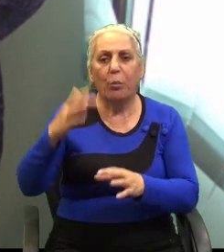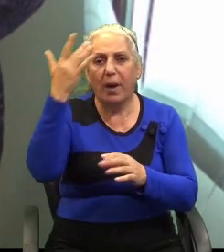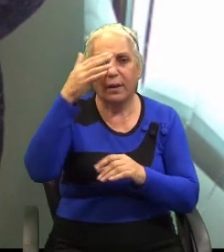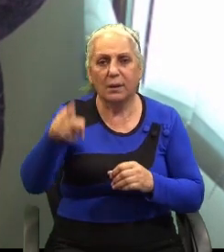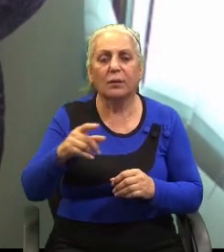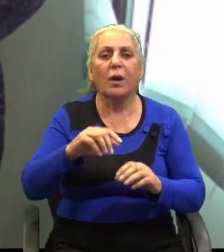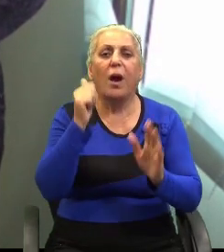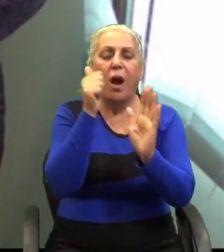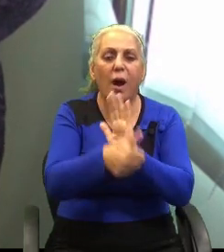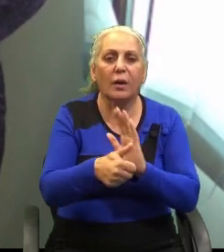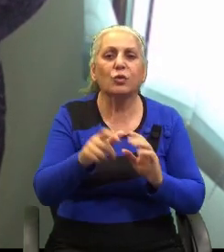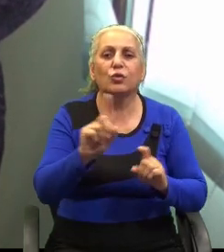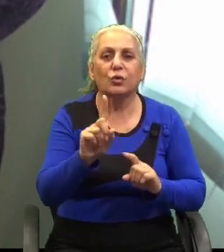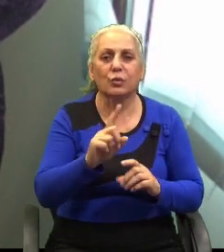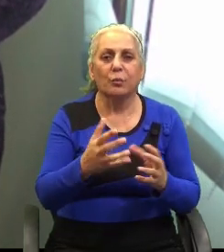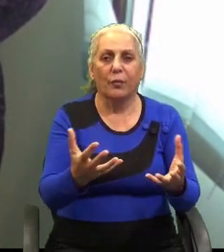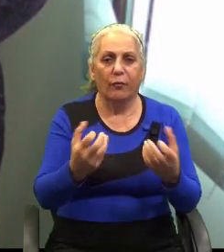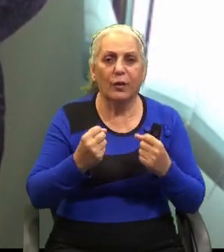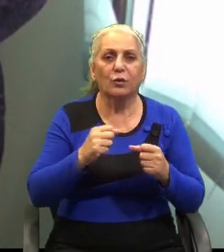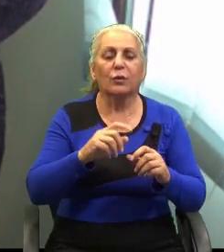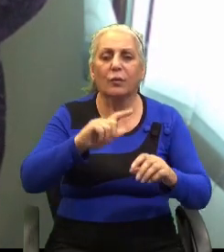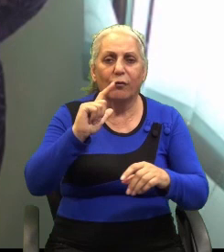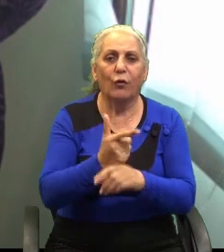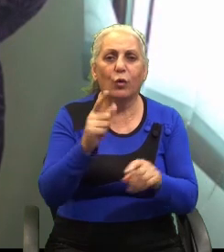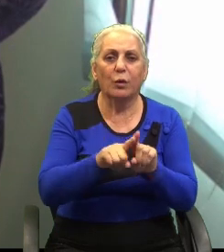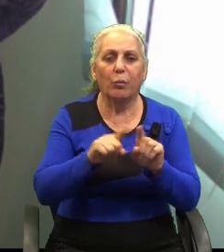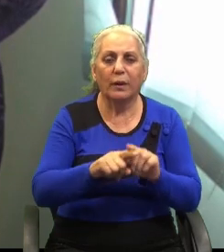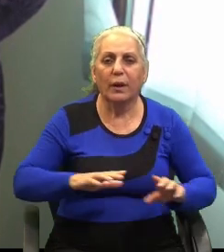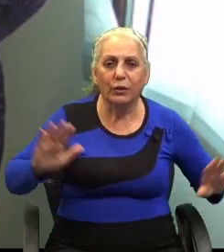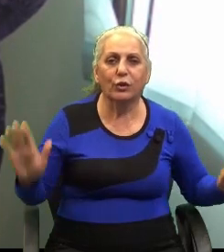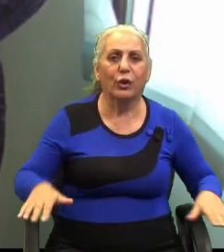պատեպահին, կրկին թրչելու պատրաստ թրիչքին,